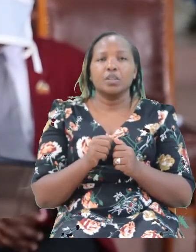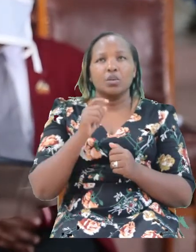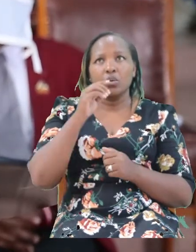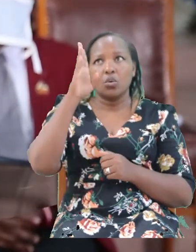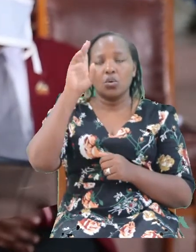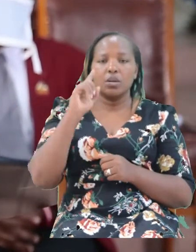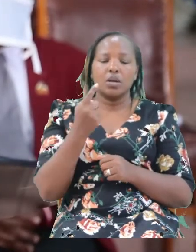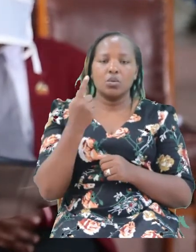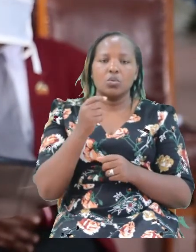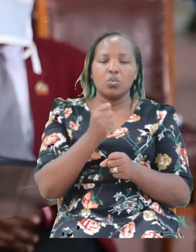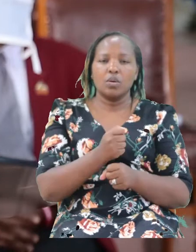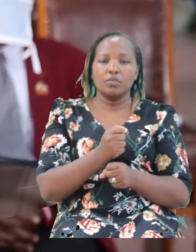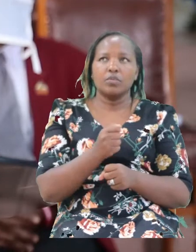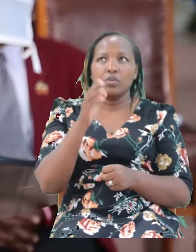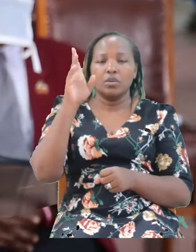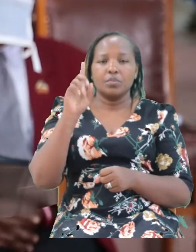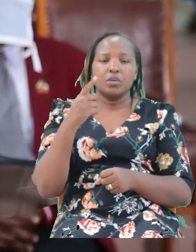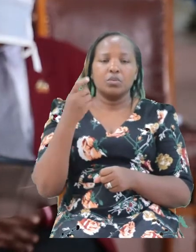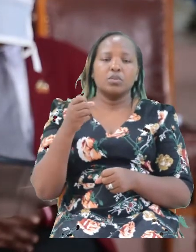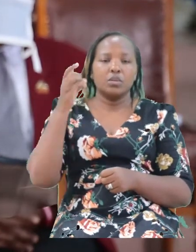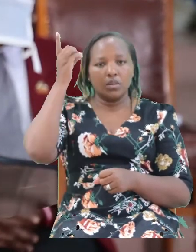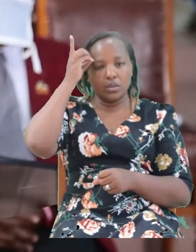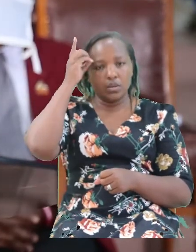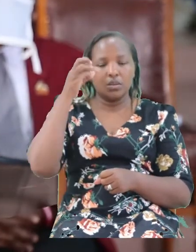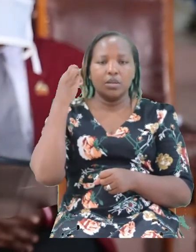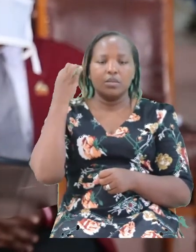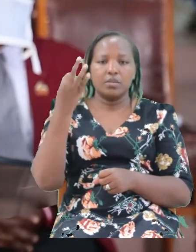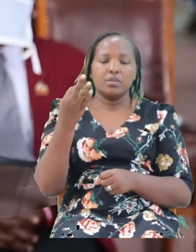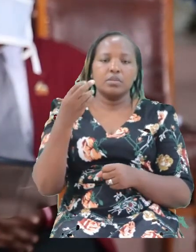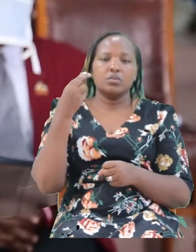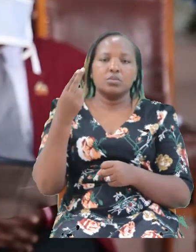mwenyewe haswa. Danieli